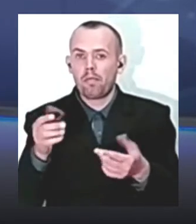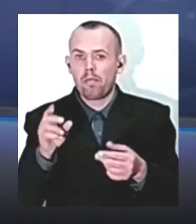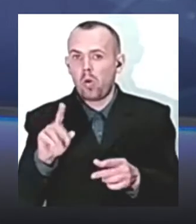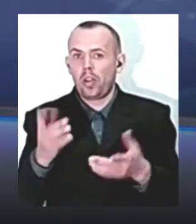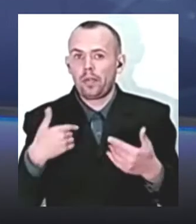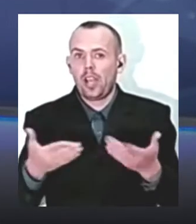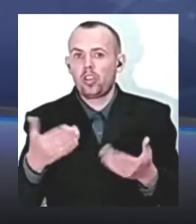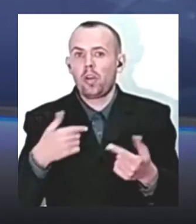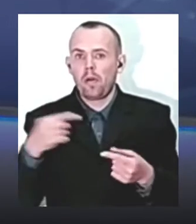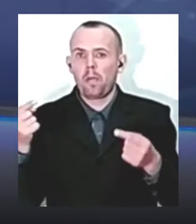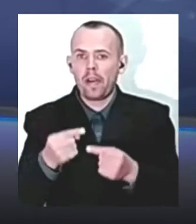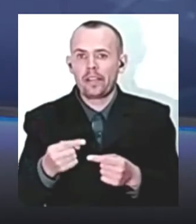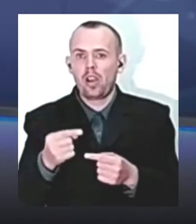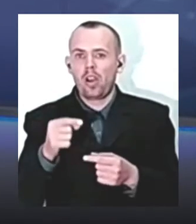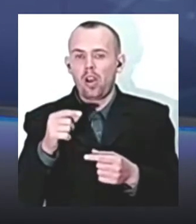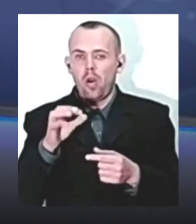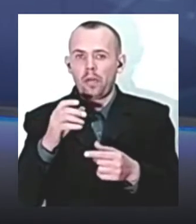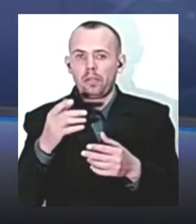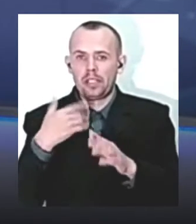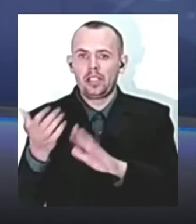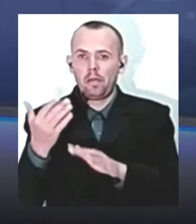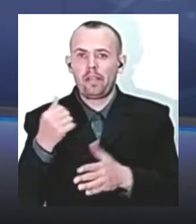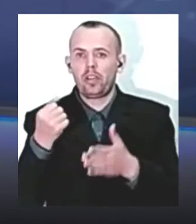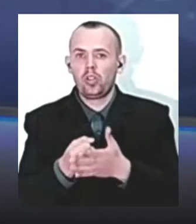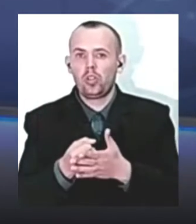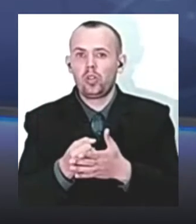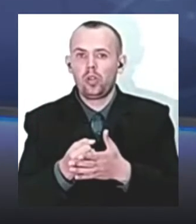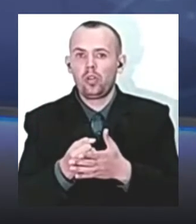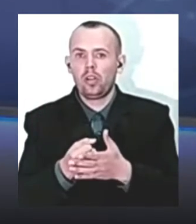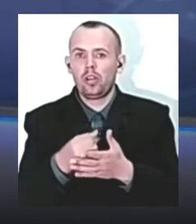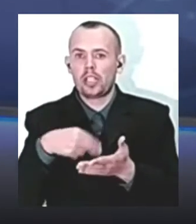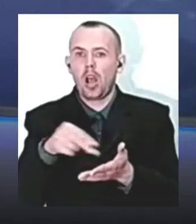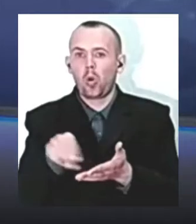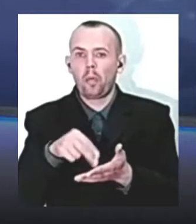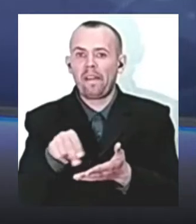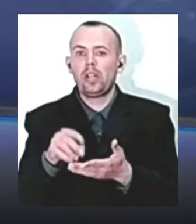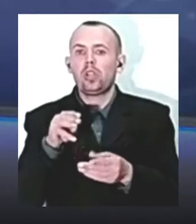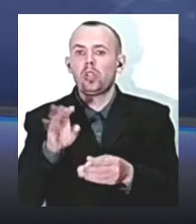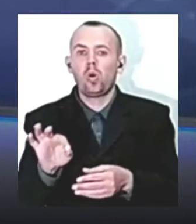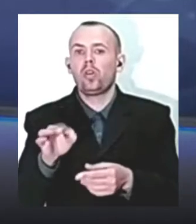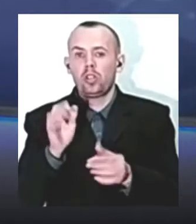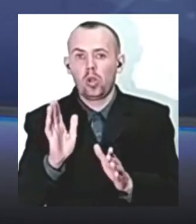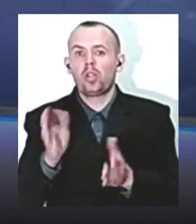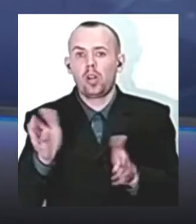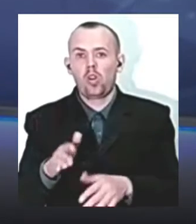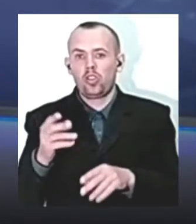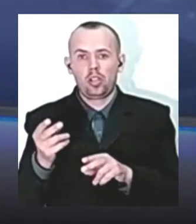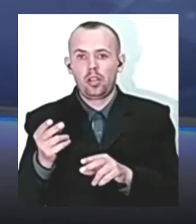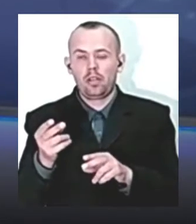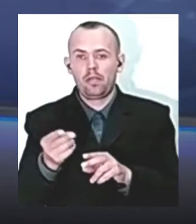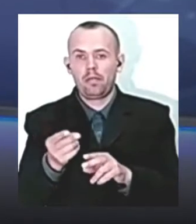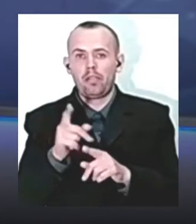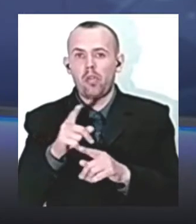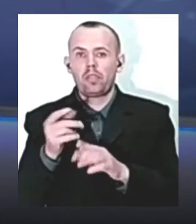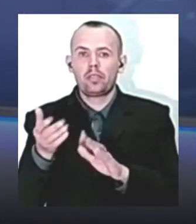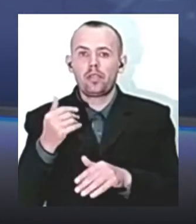певних об'єктів знімаємо або з закупівель, то хтось залишиться без допомоги. Зняти кошти з